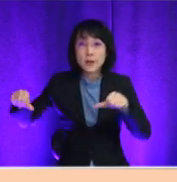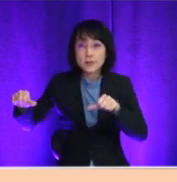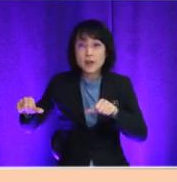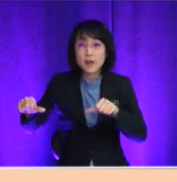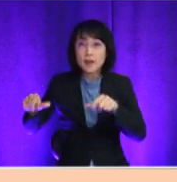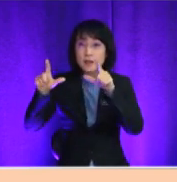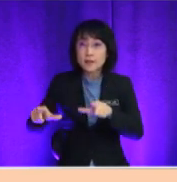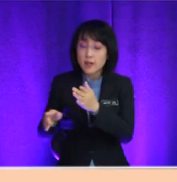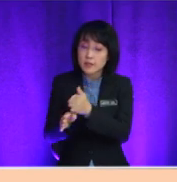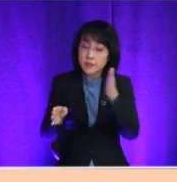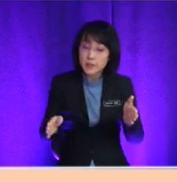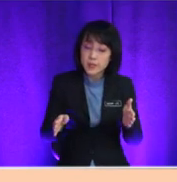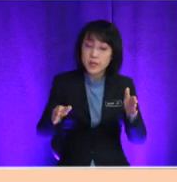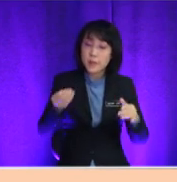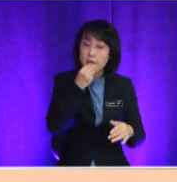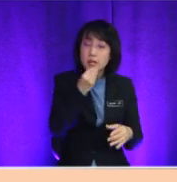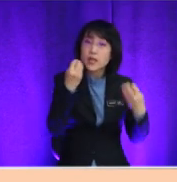dengan makanan yang telah masak